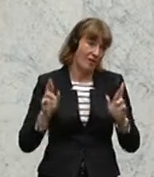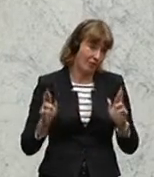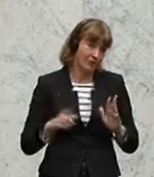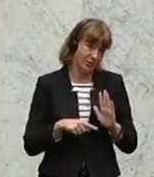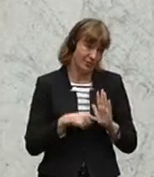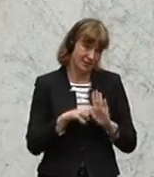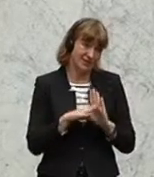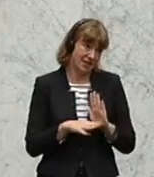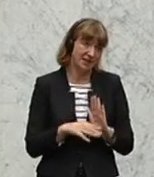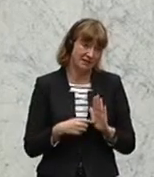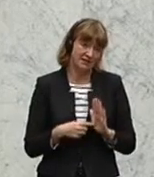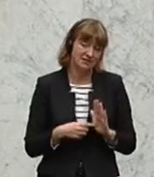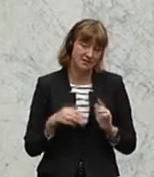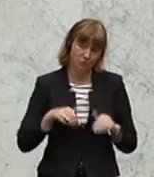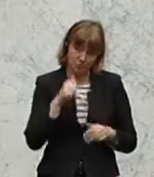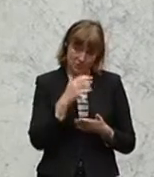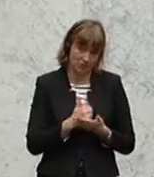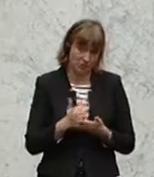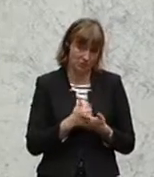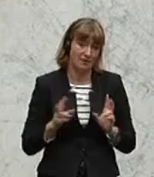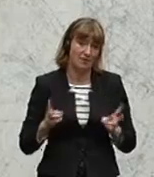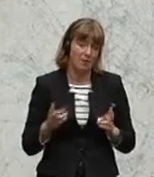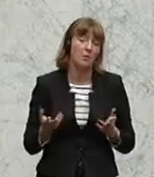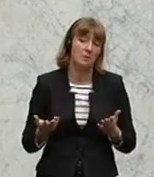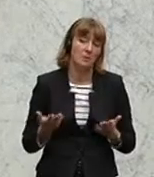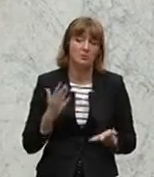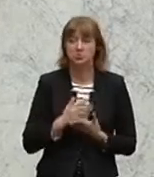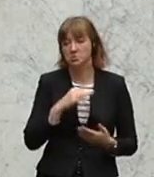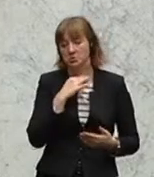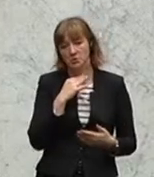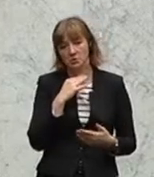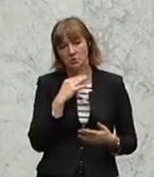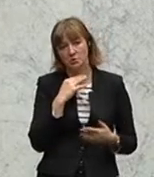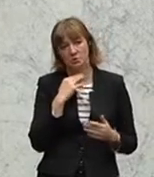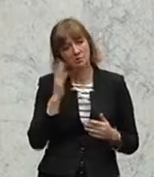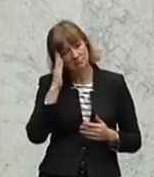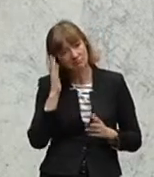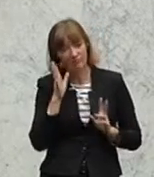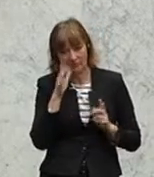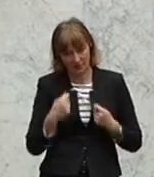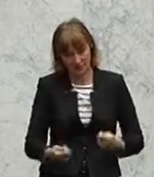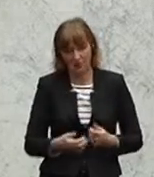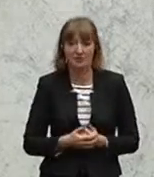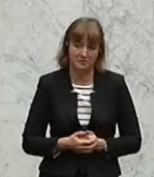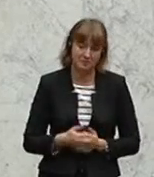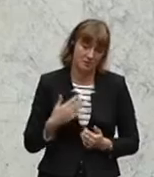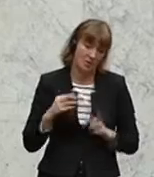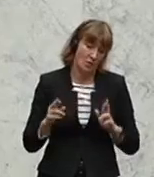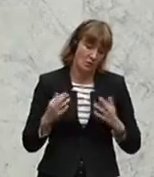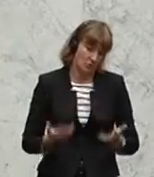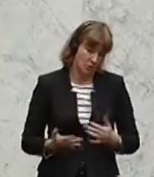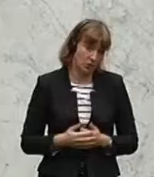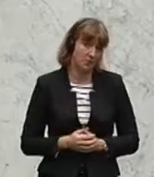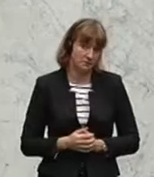dieses Gesetz gar nicht genutzt werden muss, weil es bereits ausreichend Unterkünfte geben wird. Das ist meine